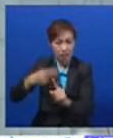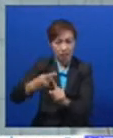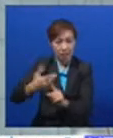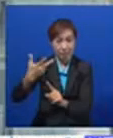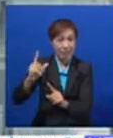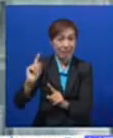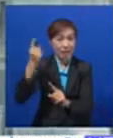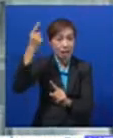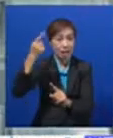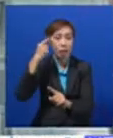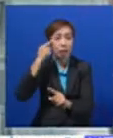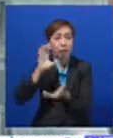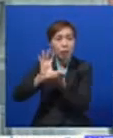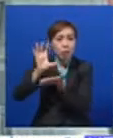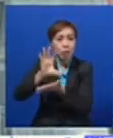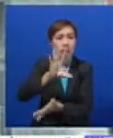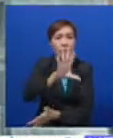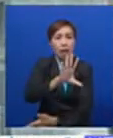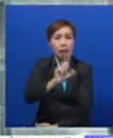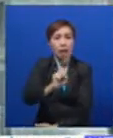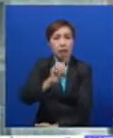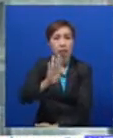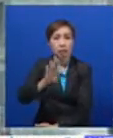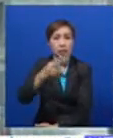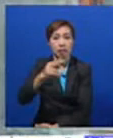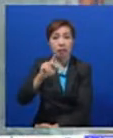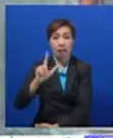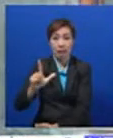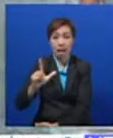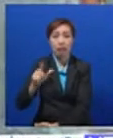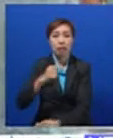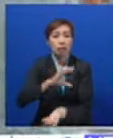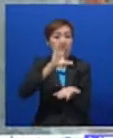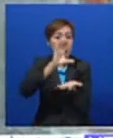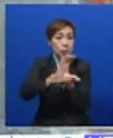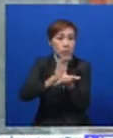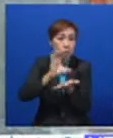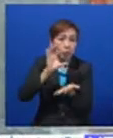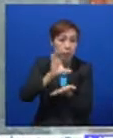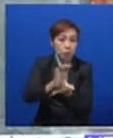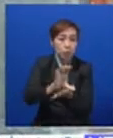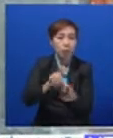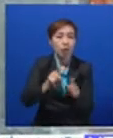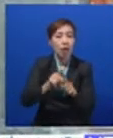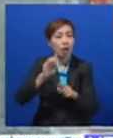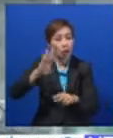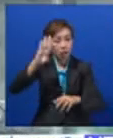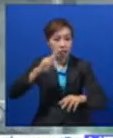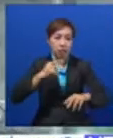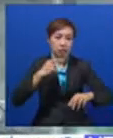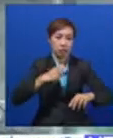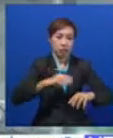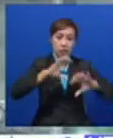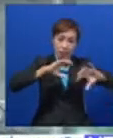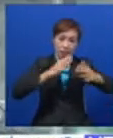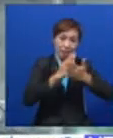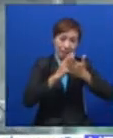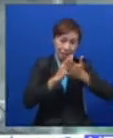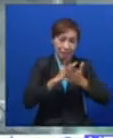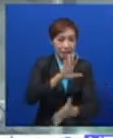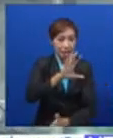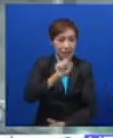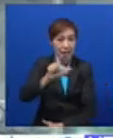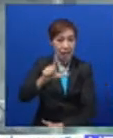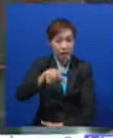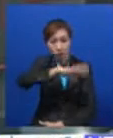งทุนภาครัฐวงเงิน 540,000 ล้านบาทและวงเงินลงทุนรัฐวิสาหกิจอีก 500,000 ล้านบาทรวมทั้